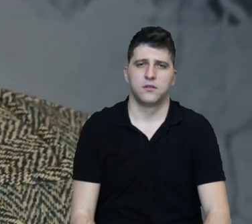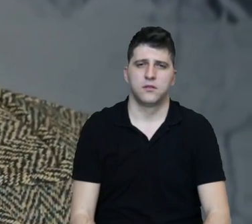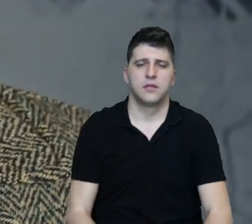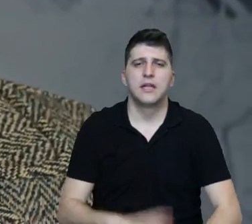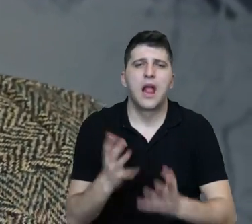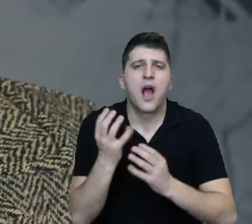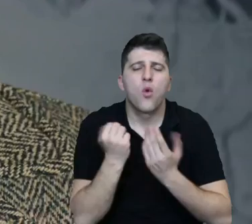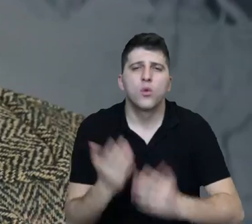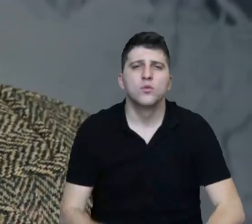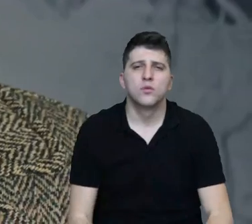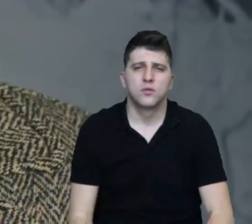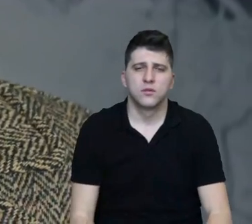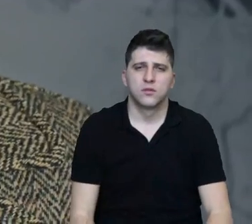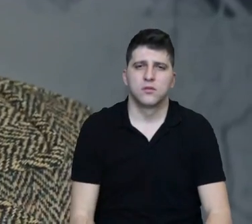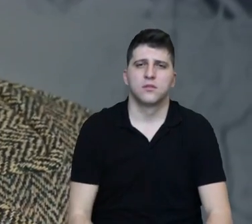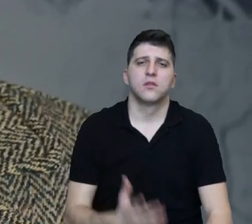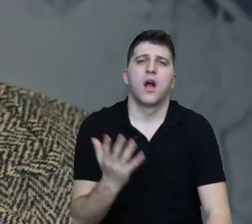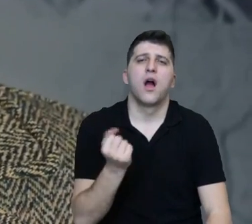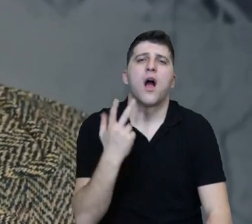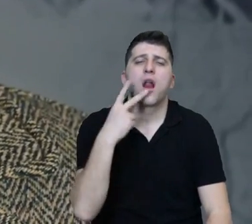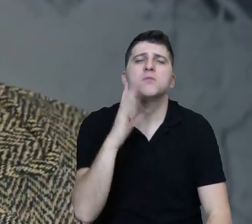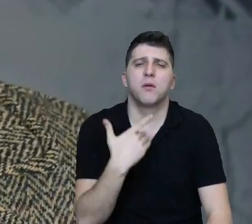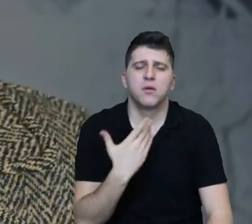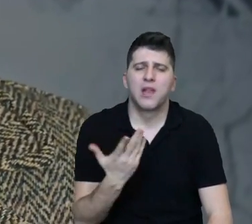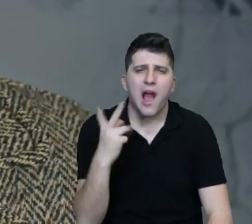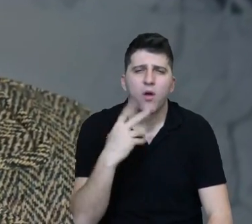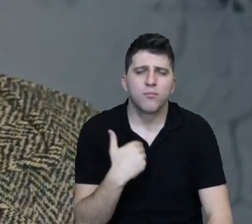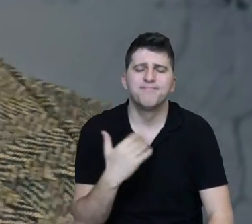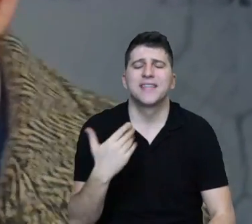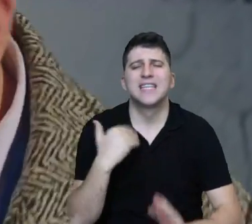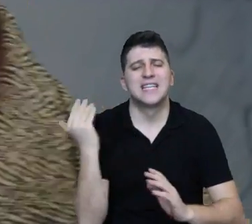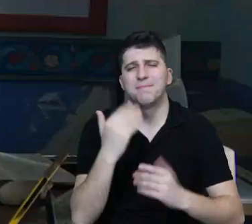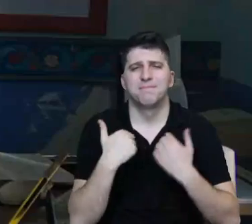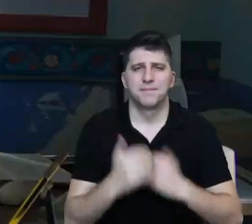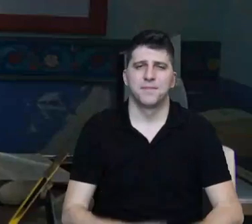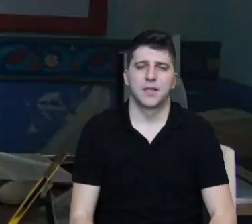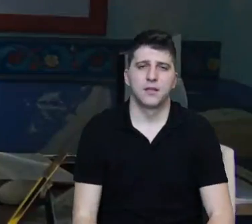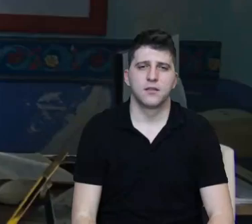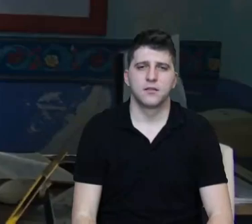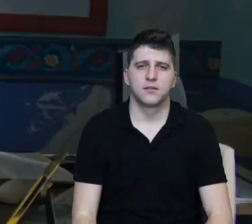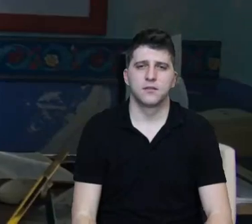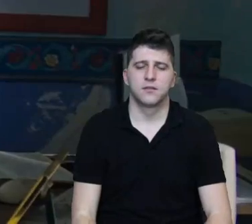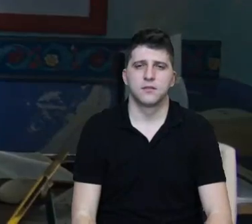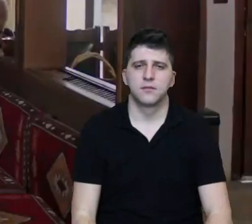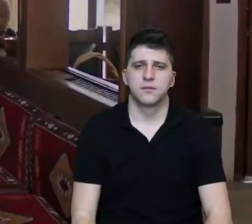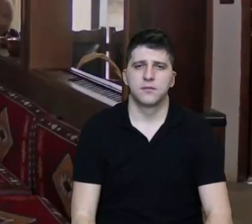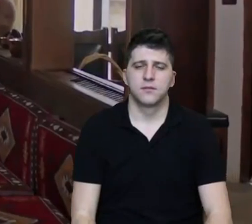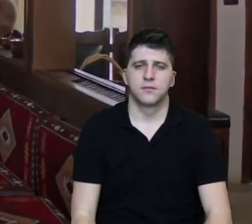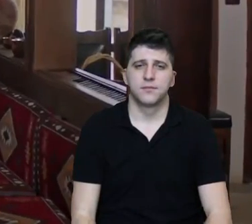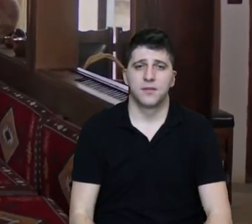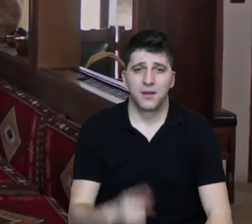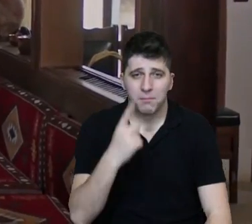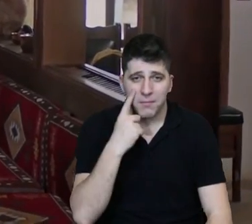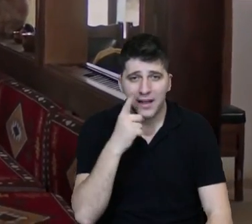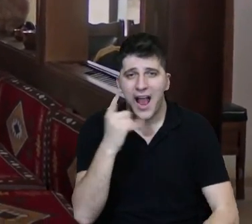Ne alıyor? Böyle alamayacak mıydık? Evet, ben gideyim. Masanın başından ayrıldı. Bakın